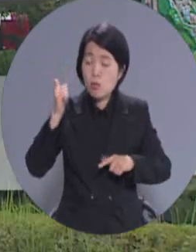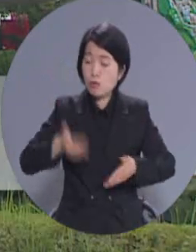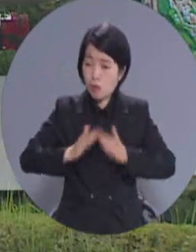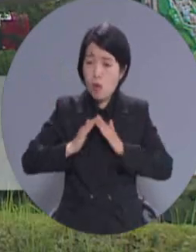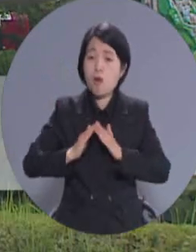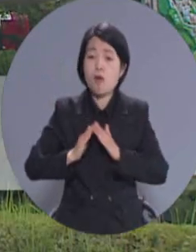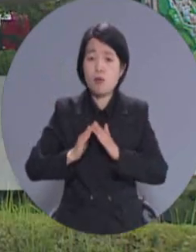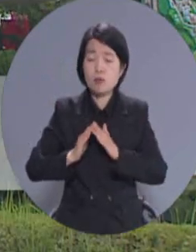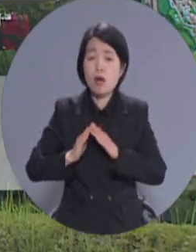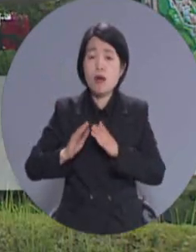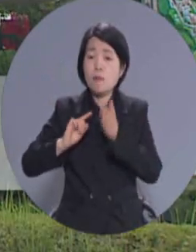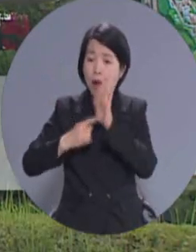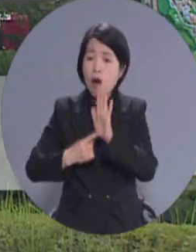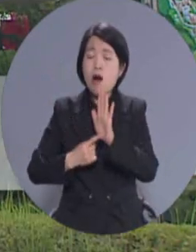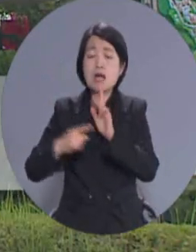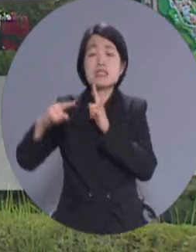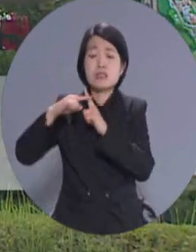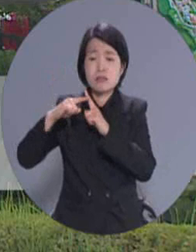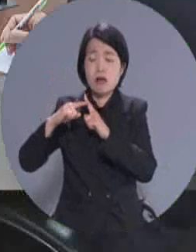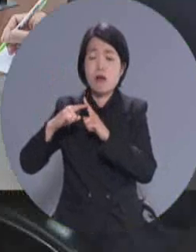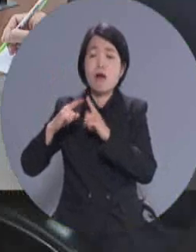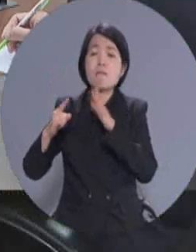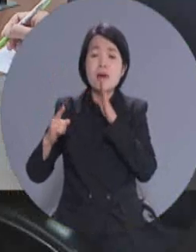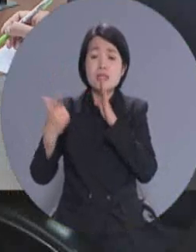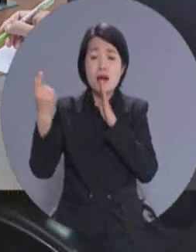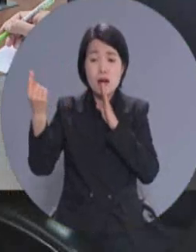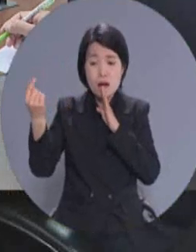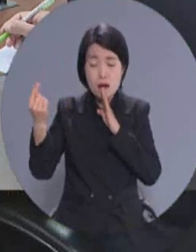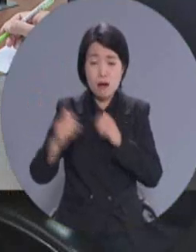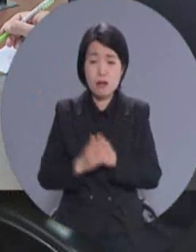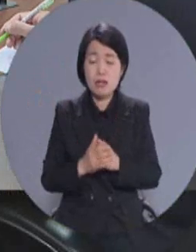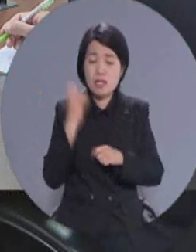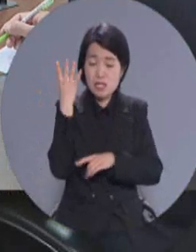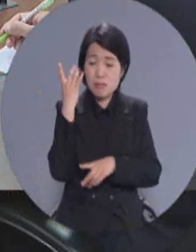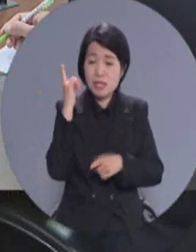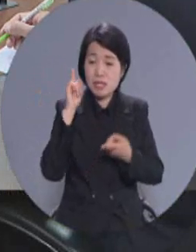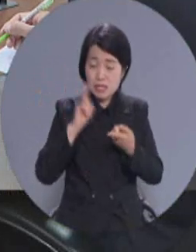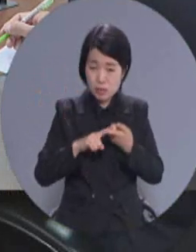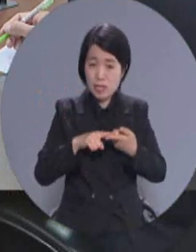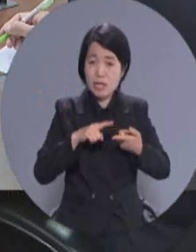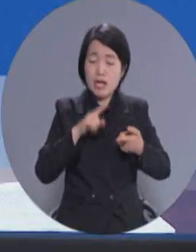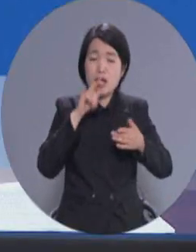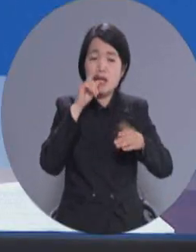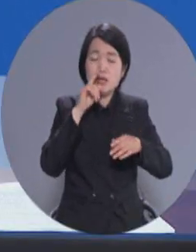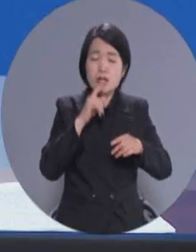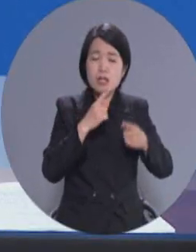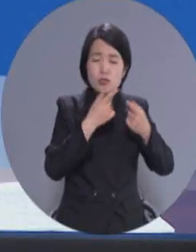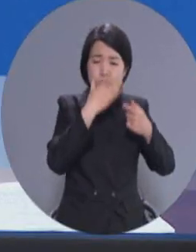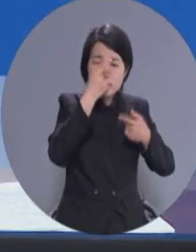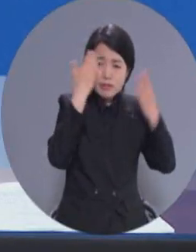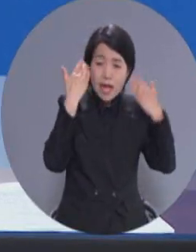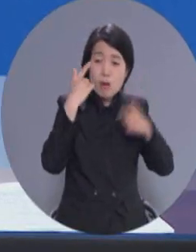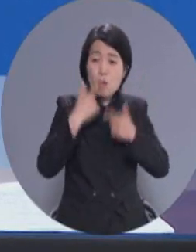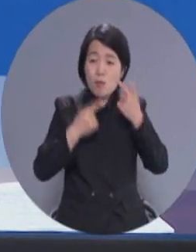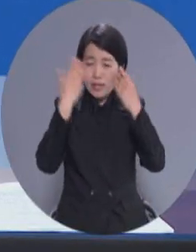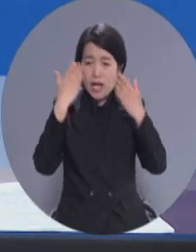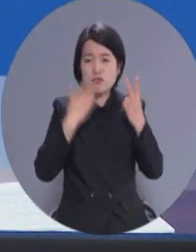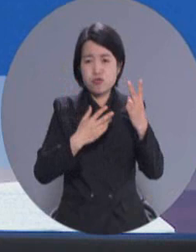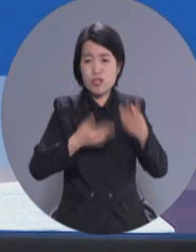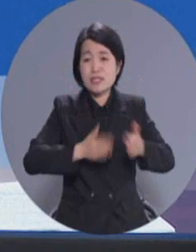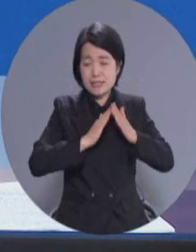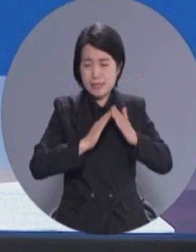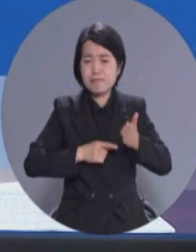신설 언급에 대해 긍정적으로 받아들이면서도 기존 순천대와 목포대의 공동의대 설립 계획을 유지하기로